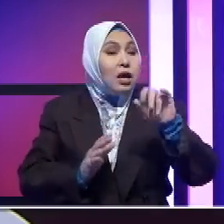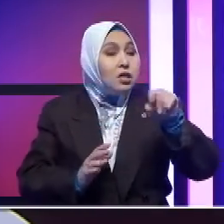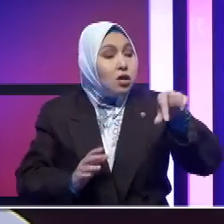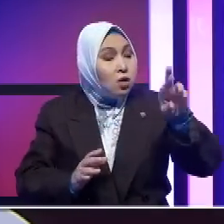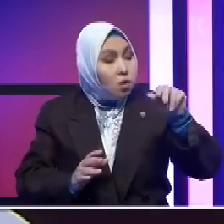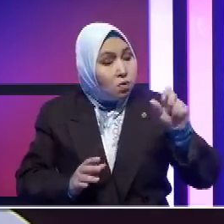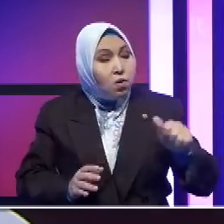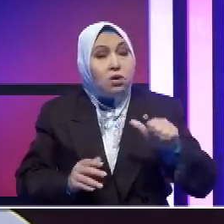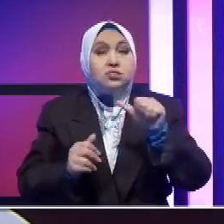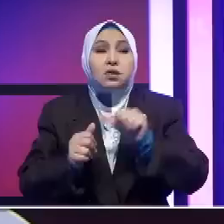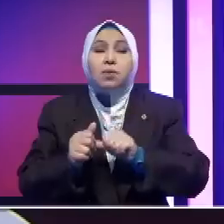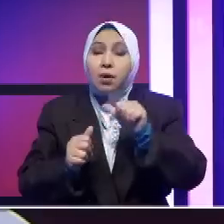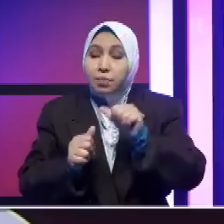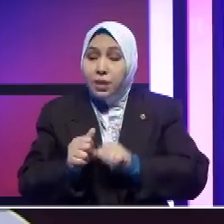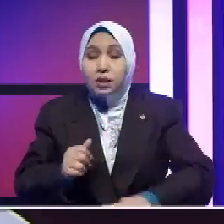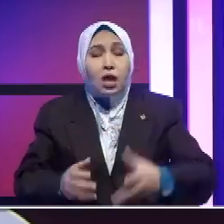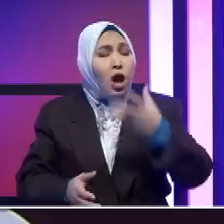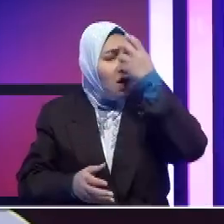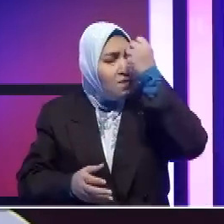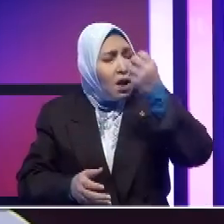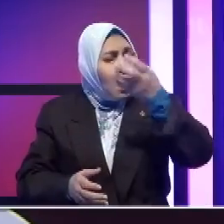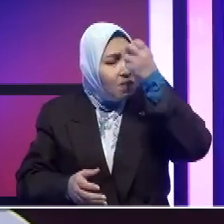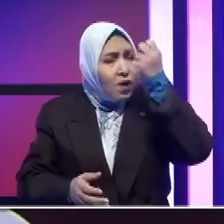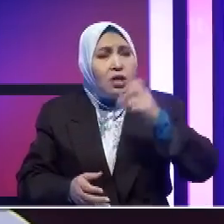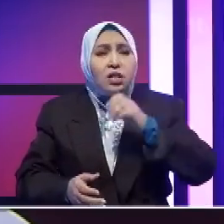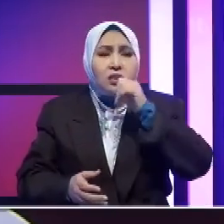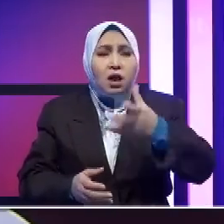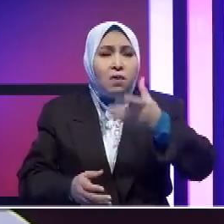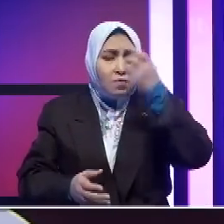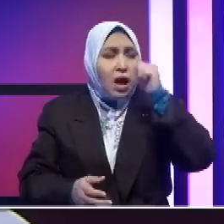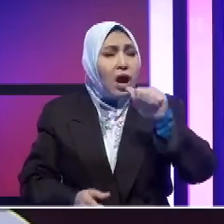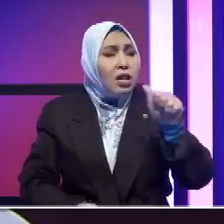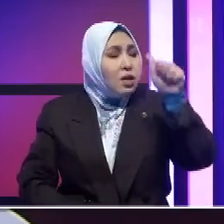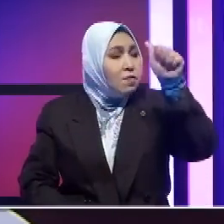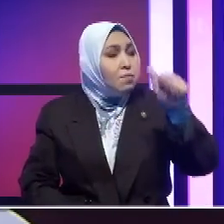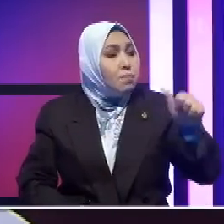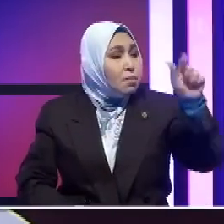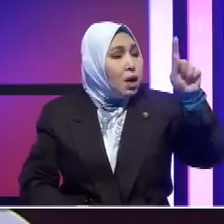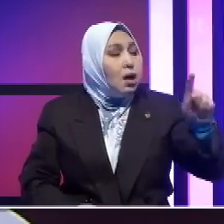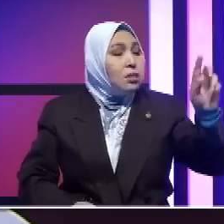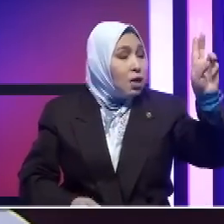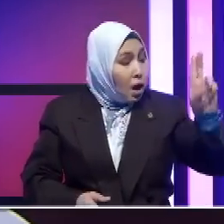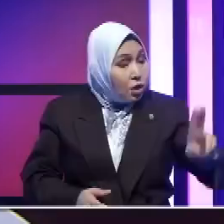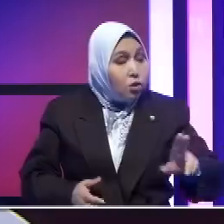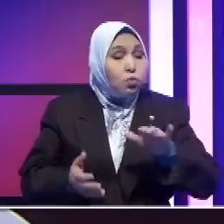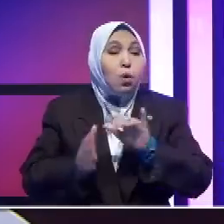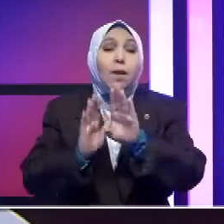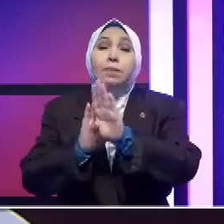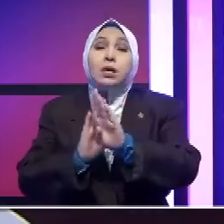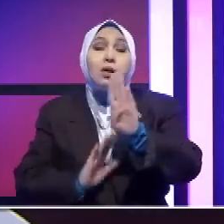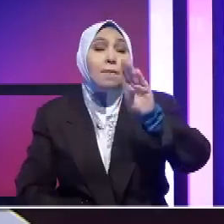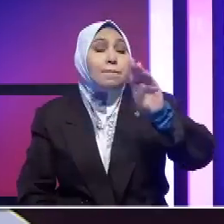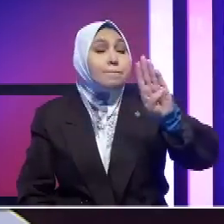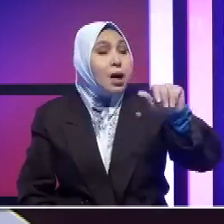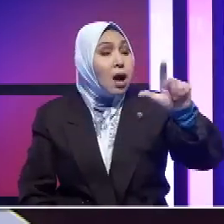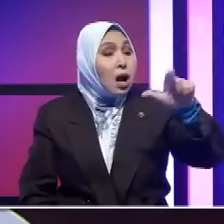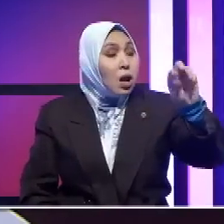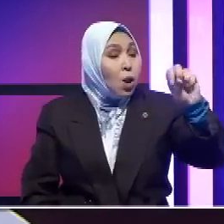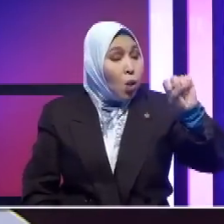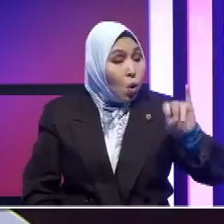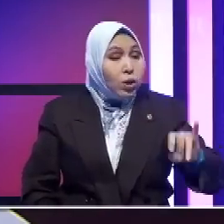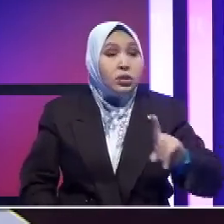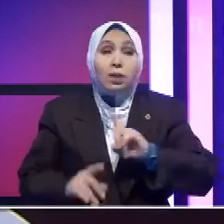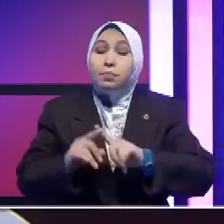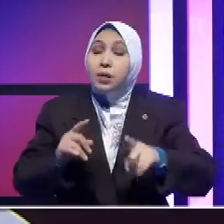ulang-ulang tak hafal-hafal tu pun ya, abata itu, tapi berbaloi bila kematian disembelih. Tetapi